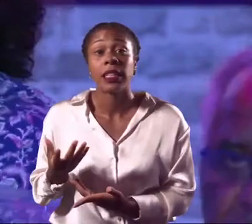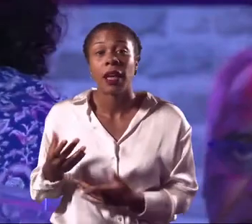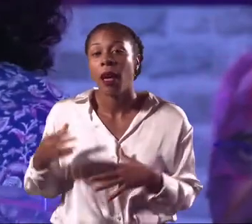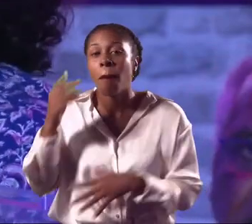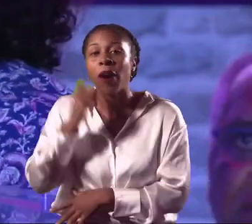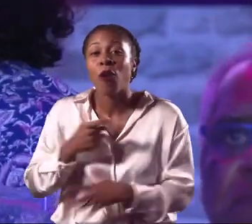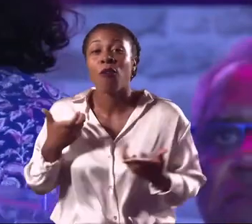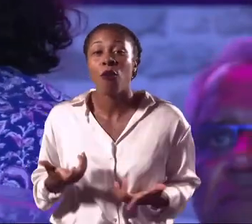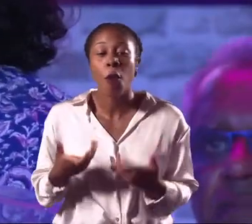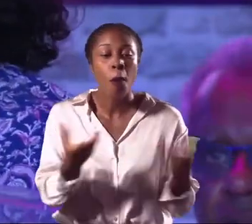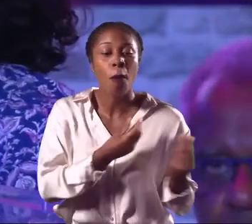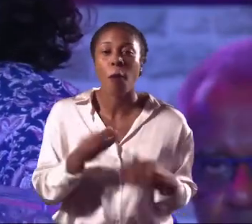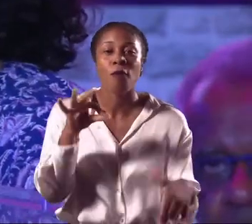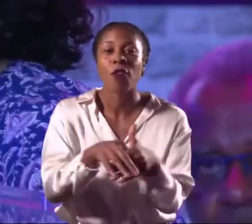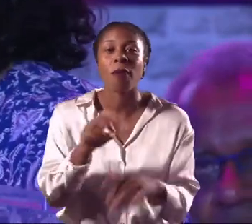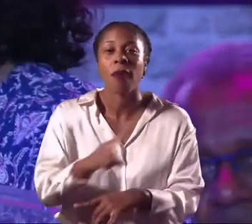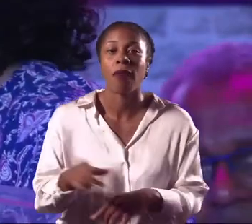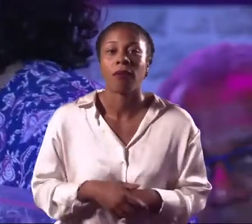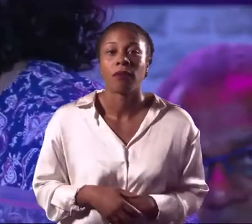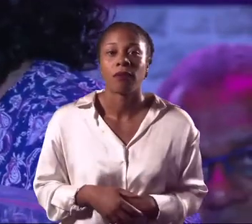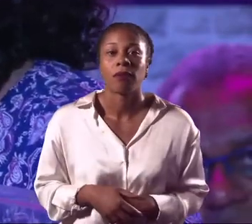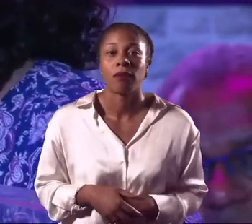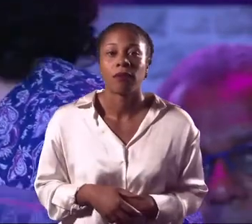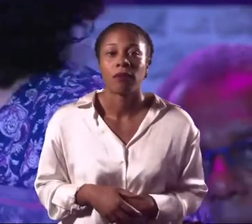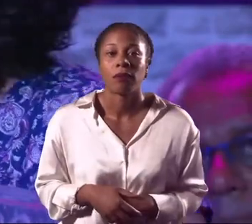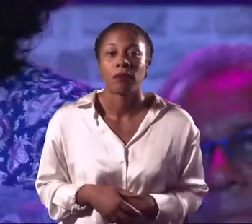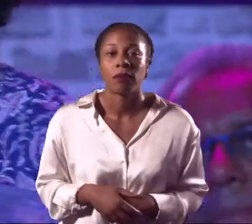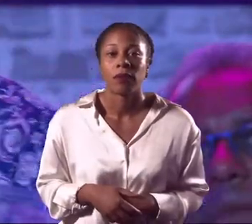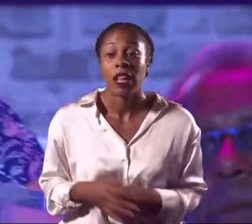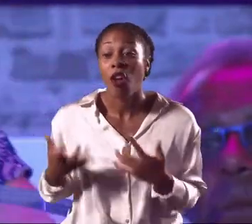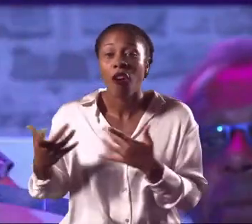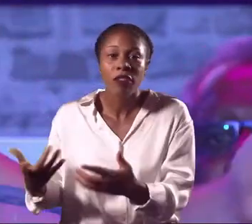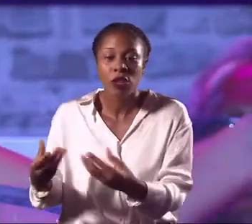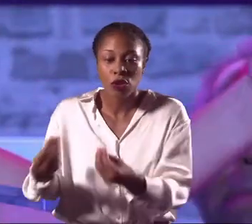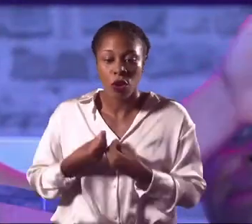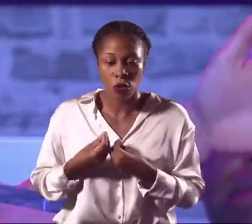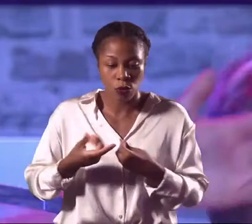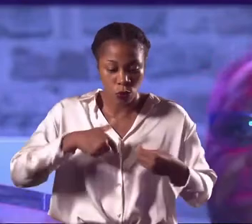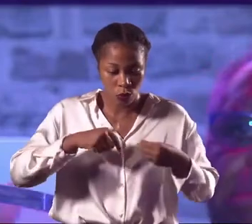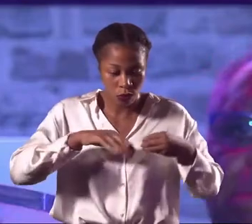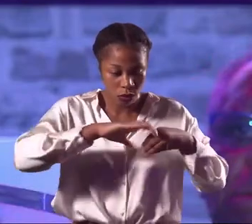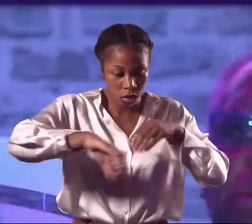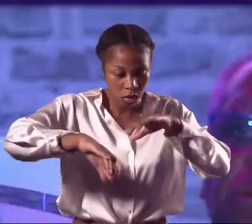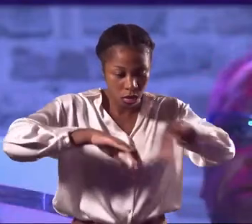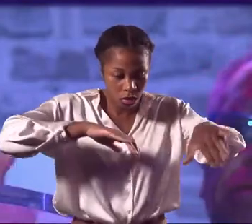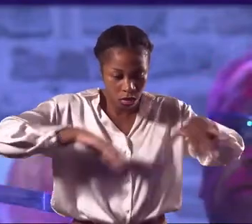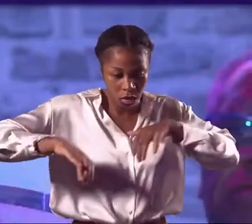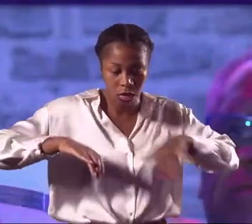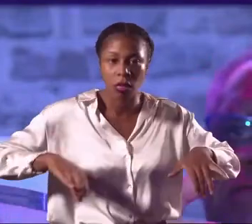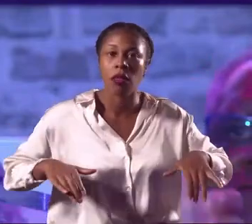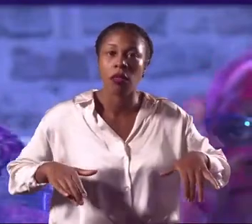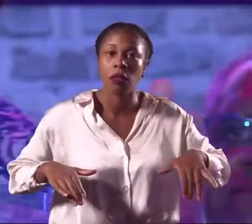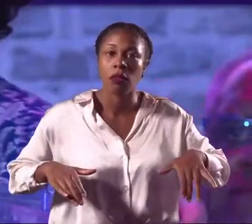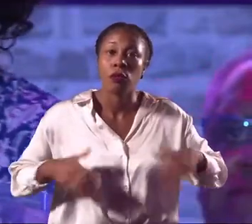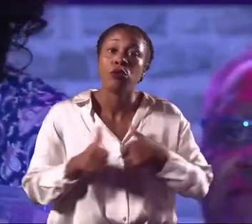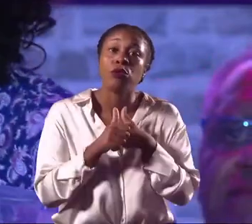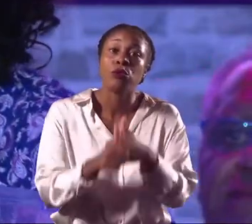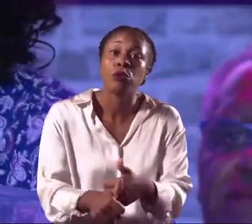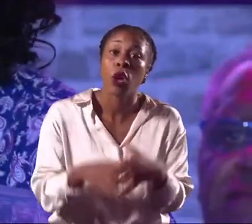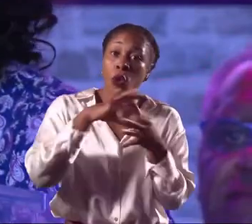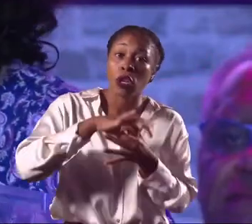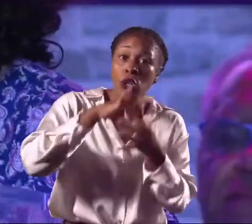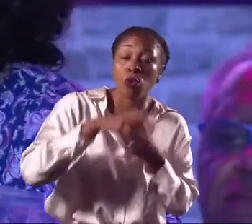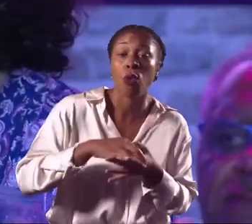Leur espoir, c'est de continuer à nous diviser en fonction de notre couleur de peau, nous diviser en fonction de